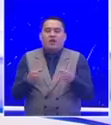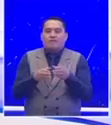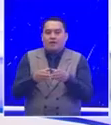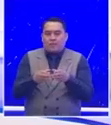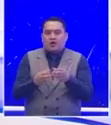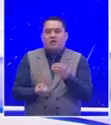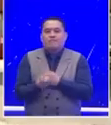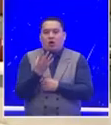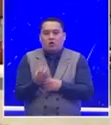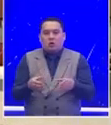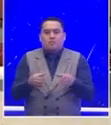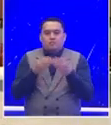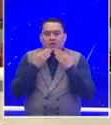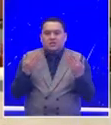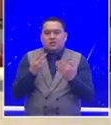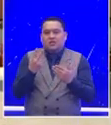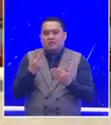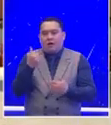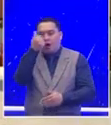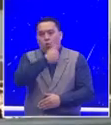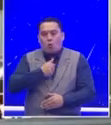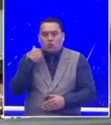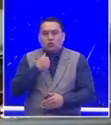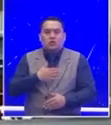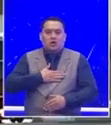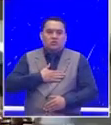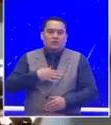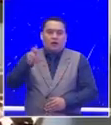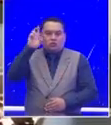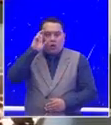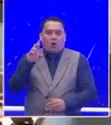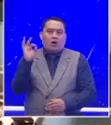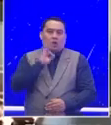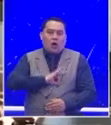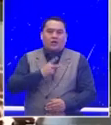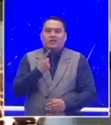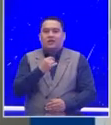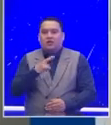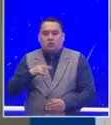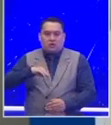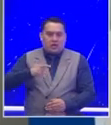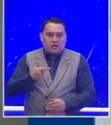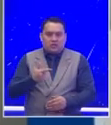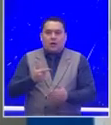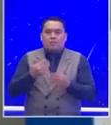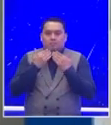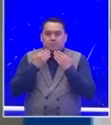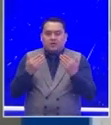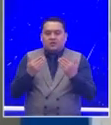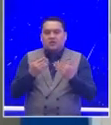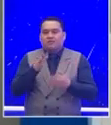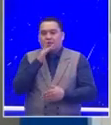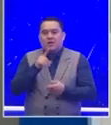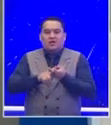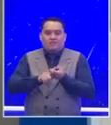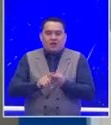компаний. Если последние 2 года черное золото приносило нашей казне более 1 триллиона тенге, то из-за пандемии